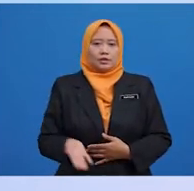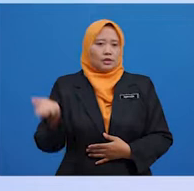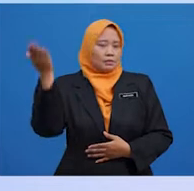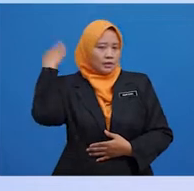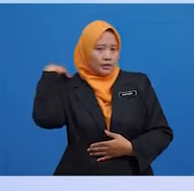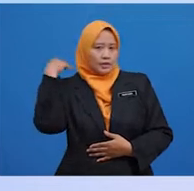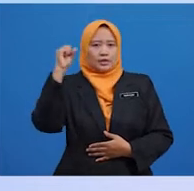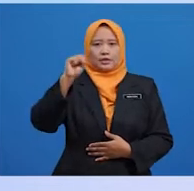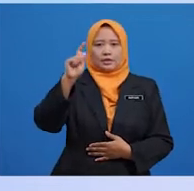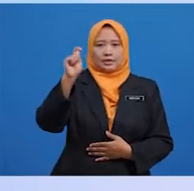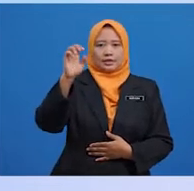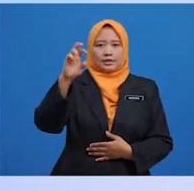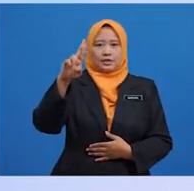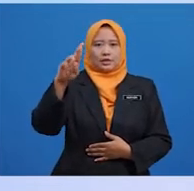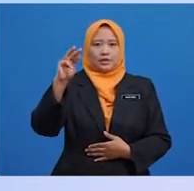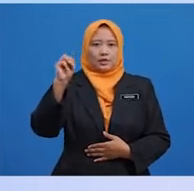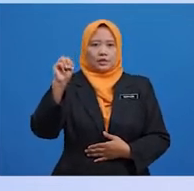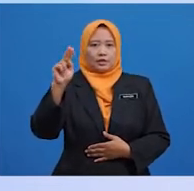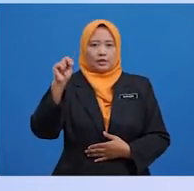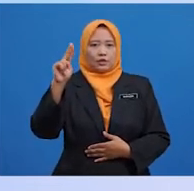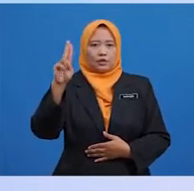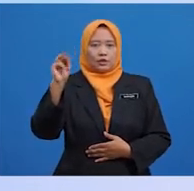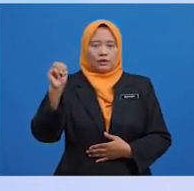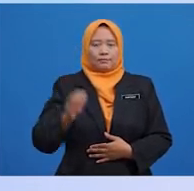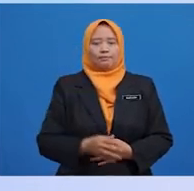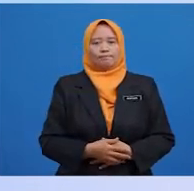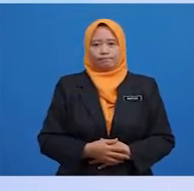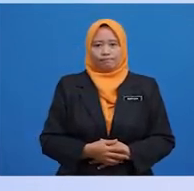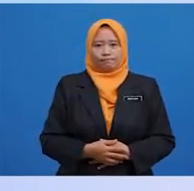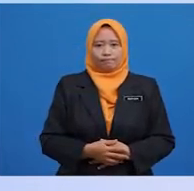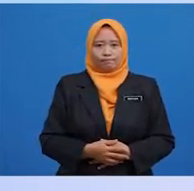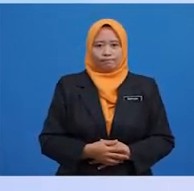apexnya terletak pada tulang rusuk kelima kita.